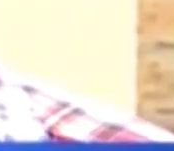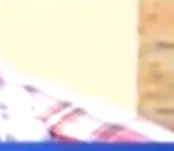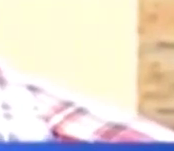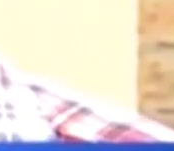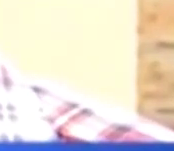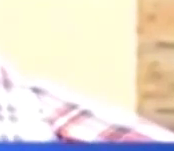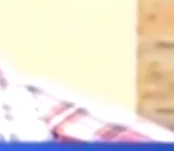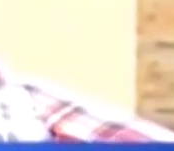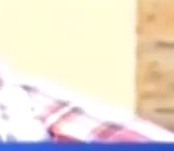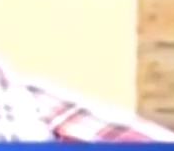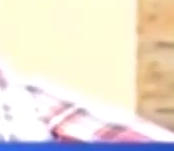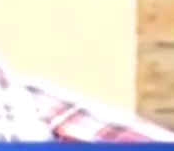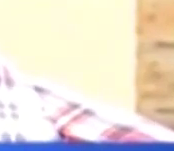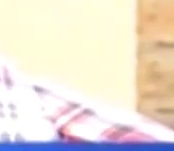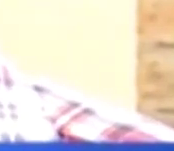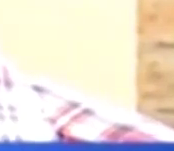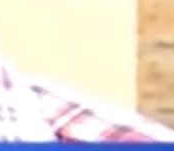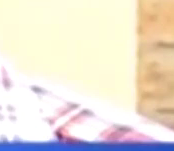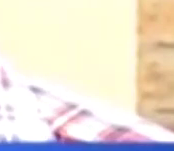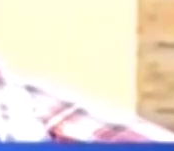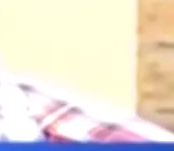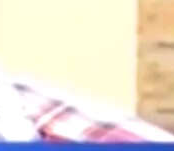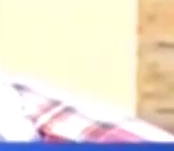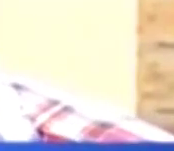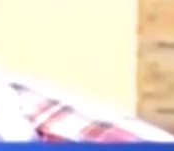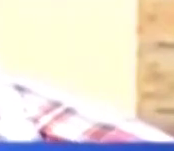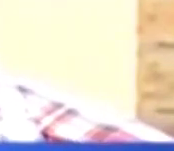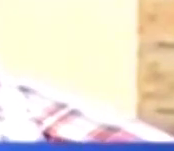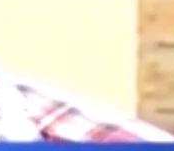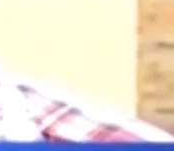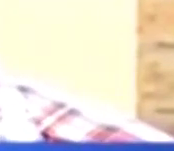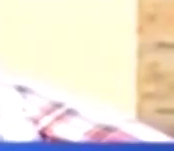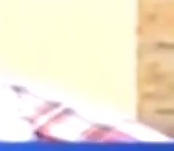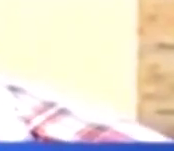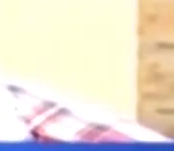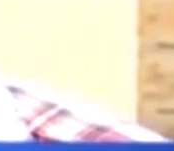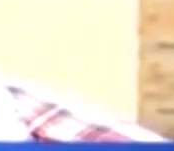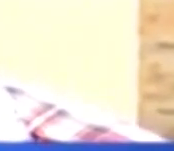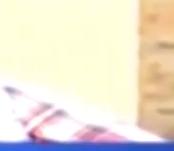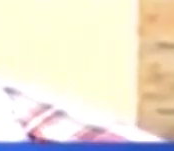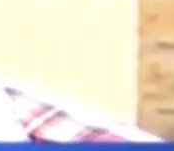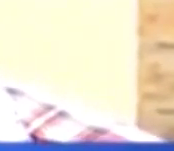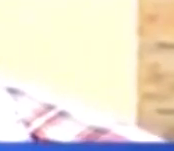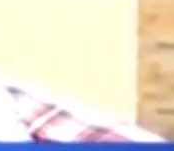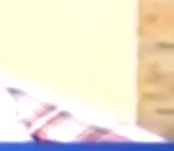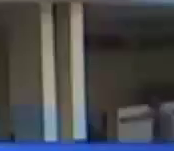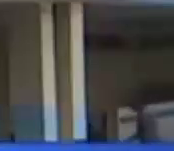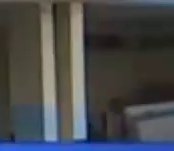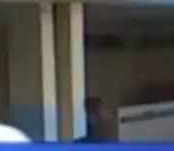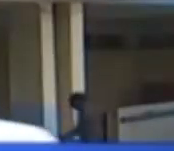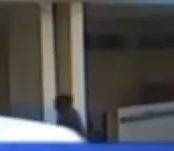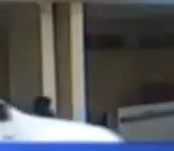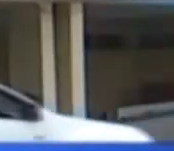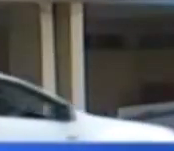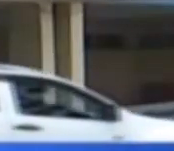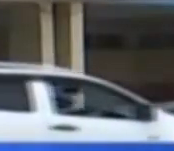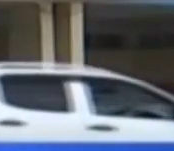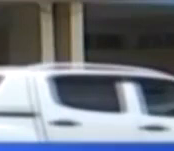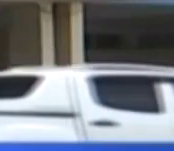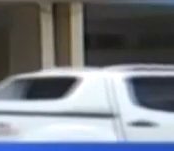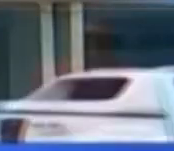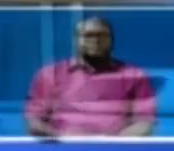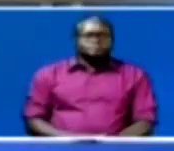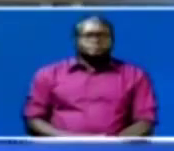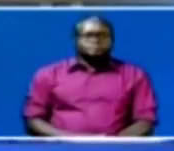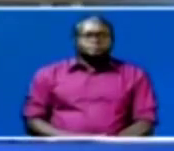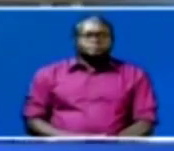So it is under police investigation. I think prosecution is going to be done. Akithibitisha kisa hicho